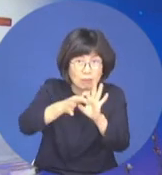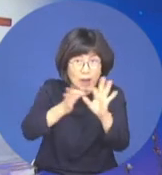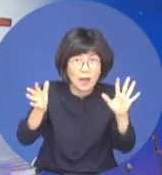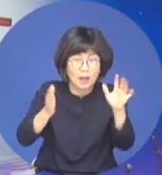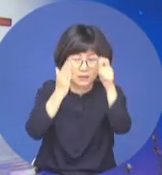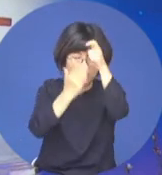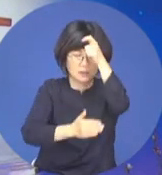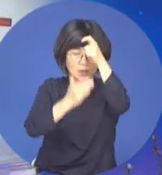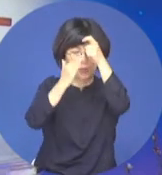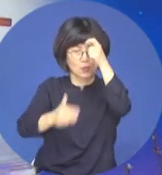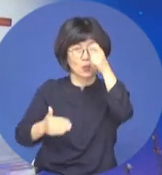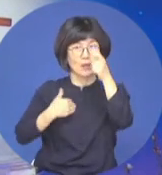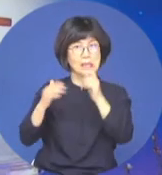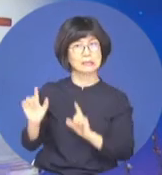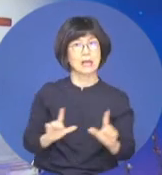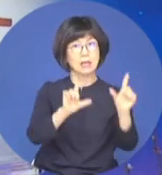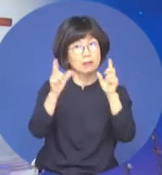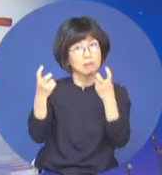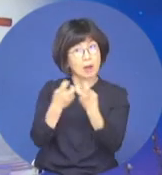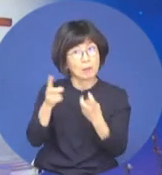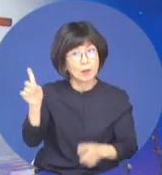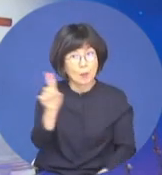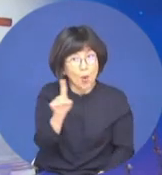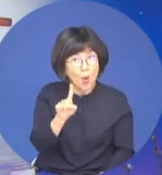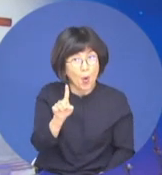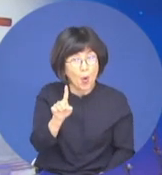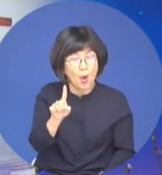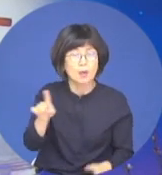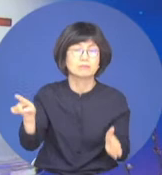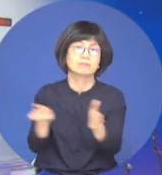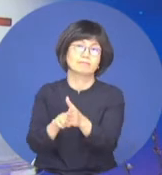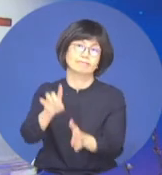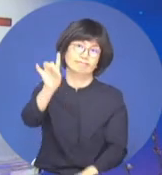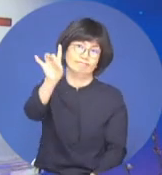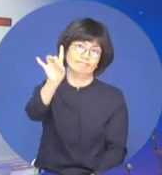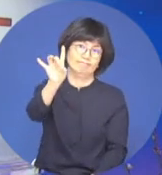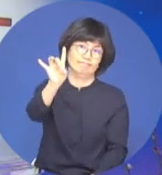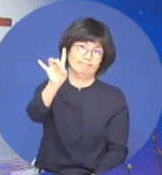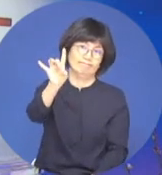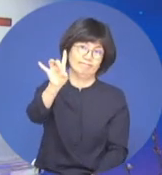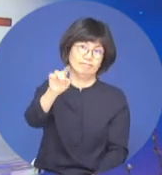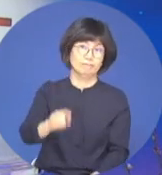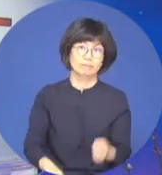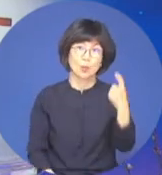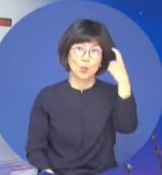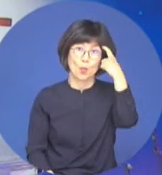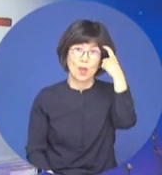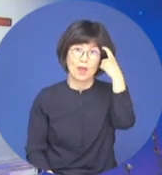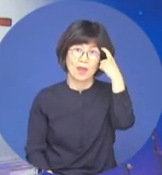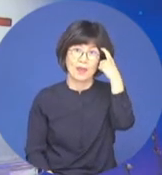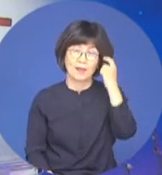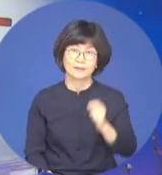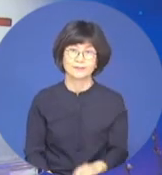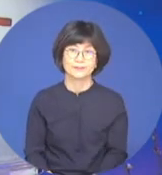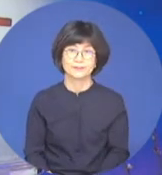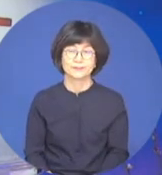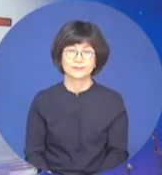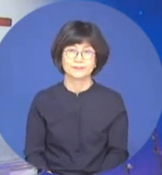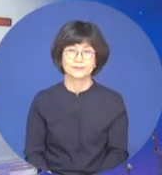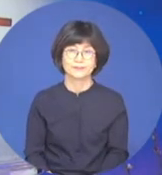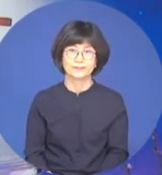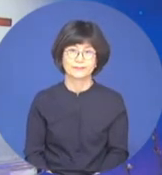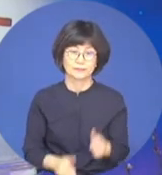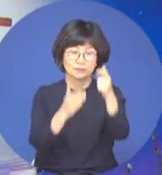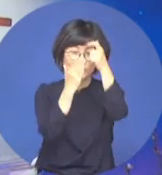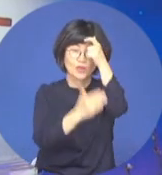사는 방법은 무엇으로 산다? 믿음으로 살아야 된다는 거예요. 왜 그렇습니까? 성도가 어떻게